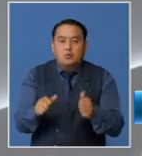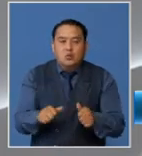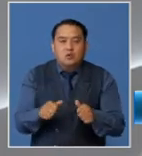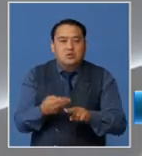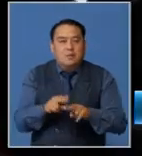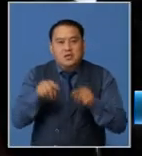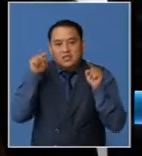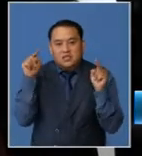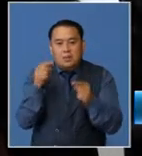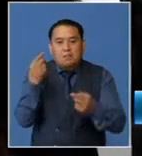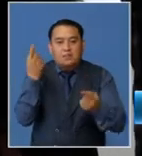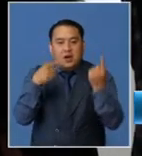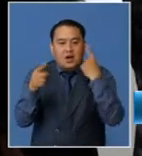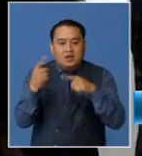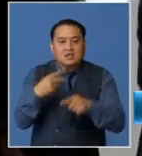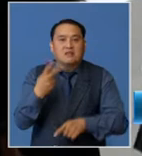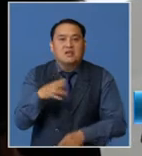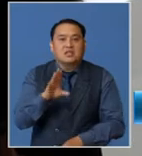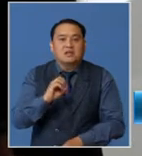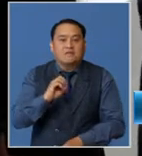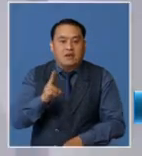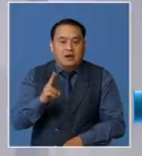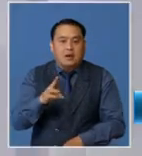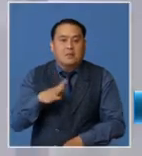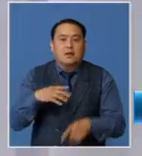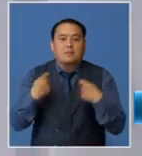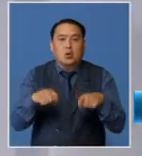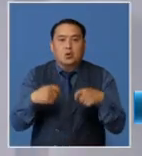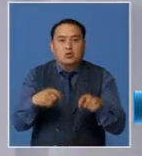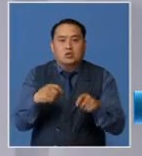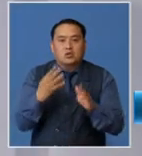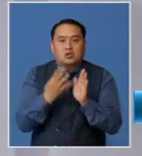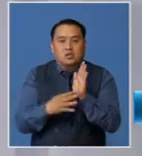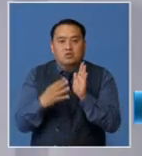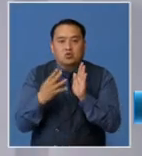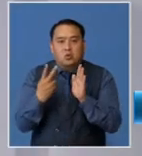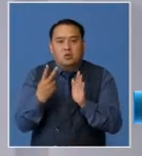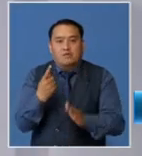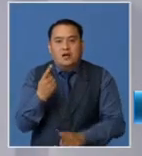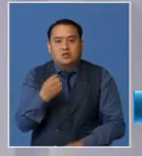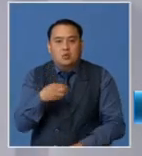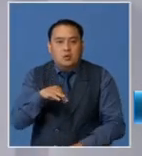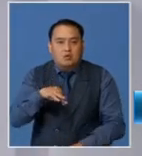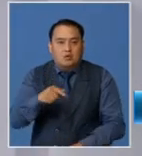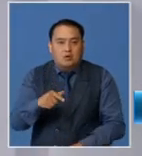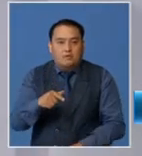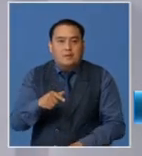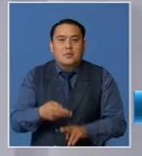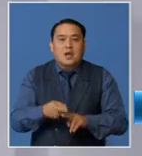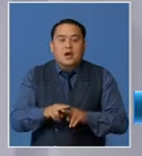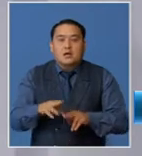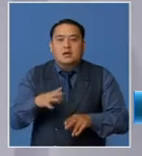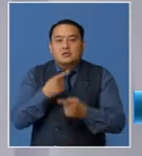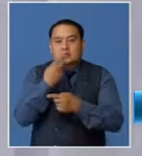самых известных произведений искусства 20 века и была продана за сумму, превышающую оценочную на 20 миллионов долларов.